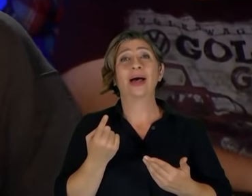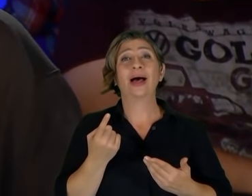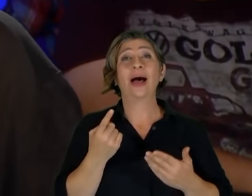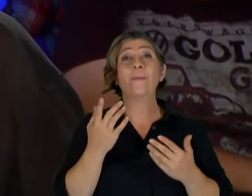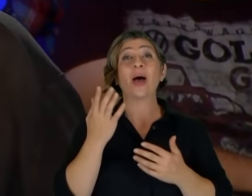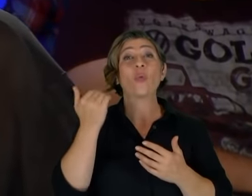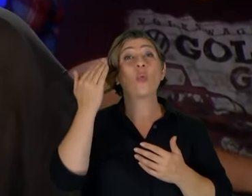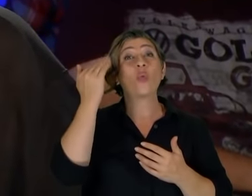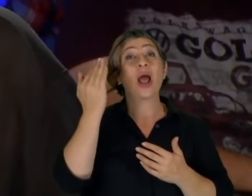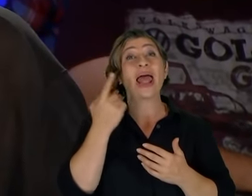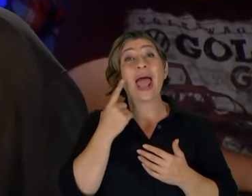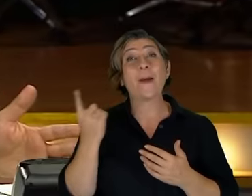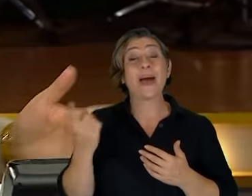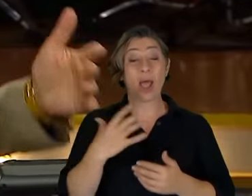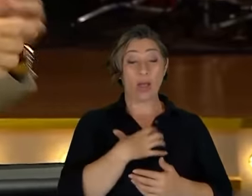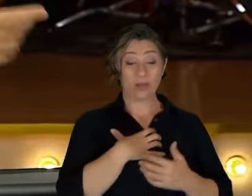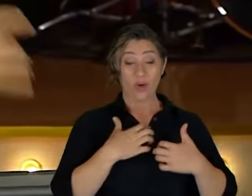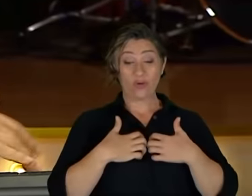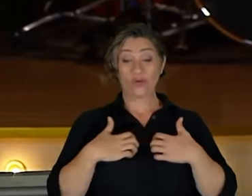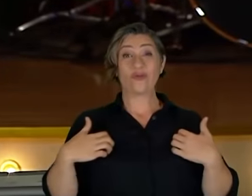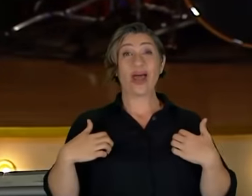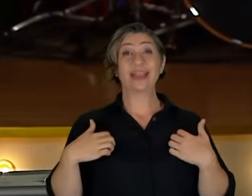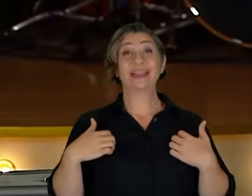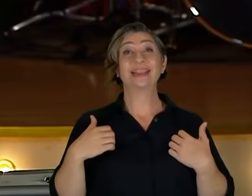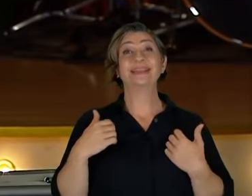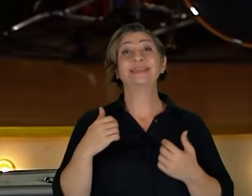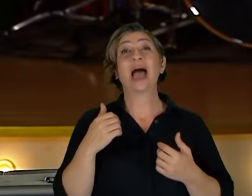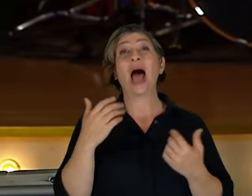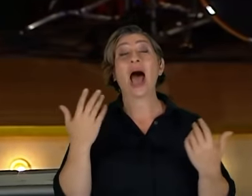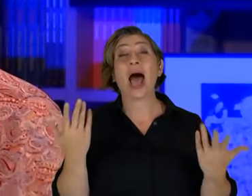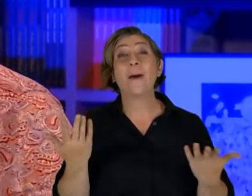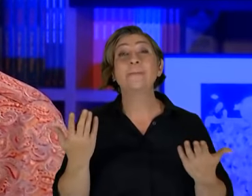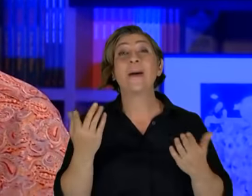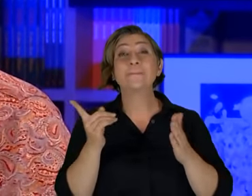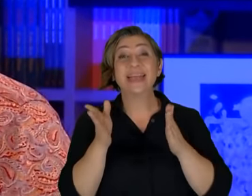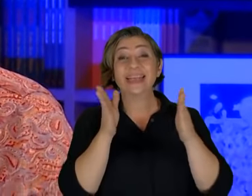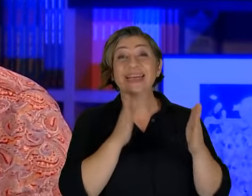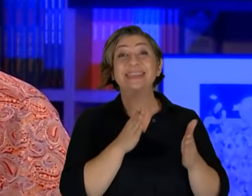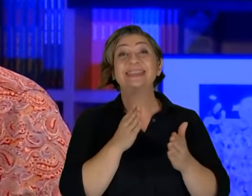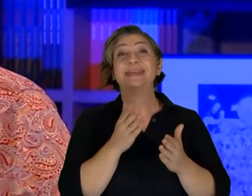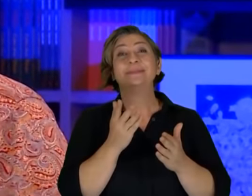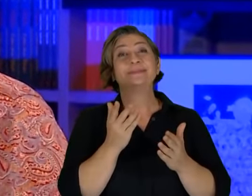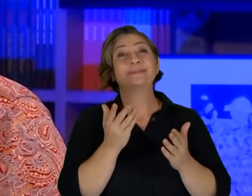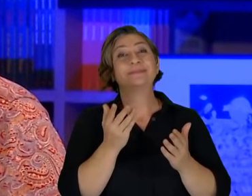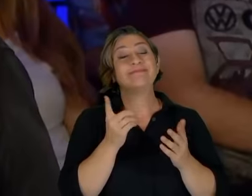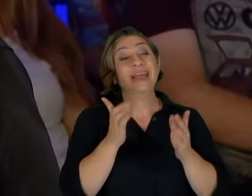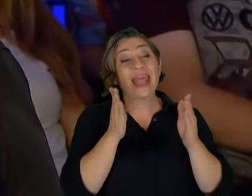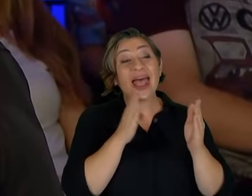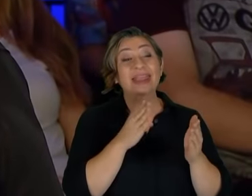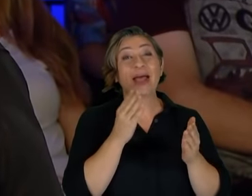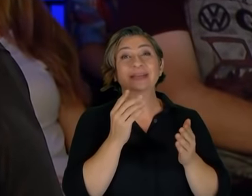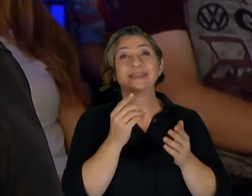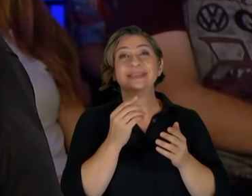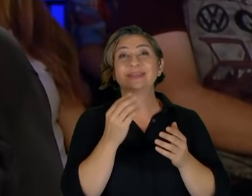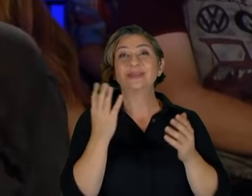Bak ukalaya bak. Özgüven patlaması. Bir yandan da yani değil mi? Bir yandan da bir çok şey... Çok